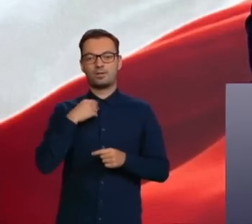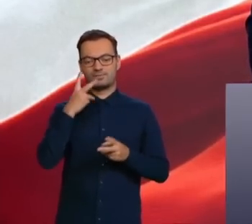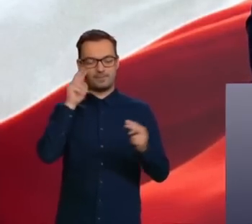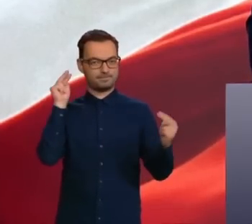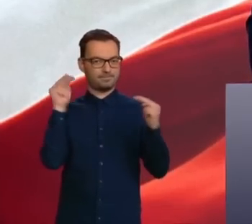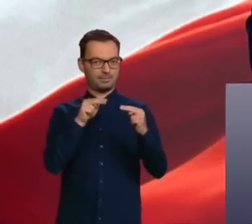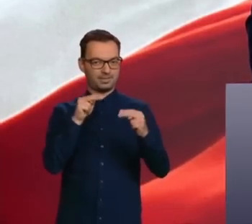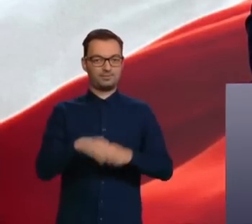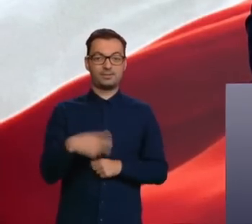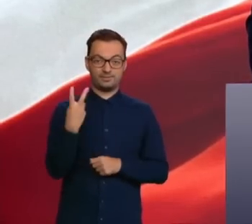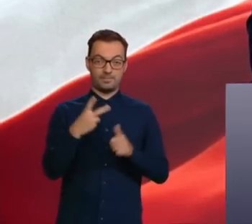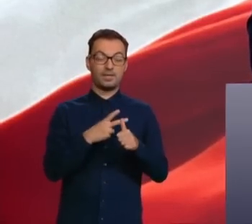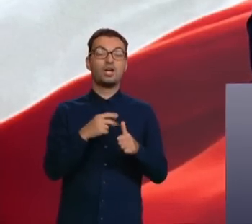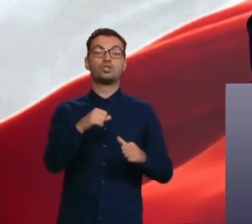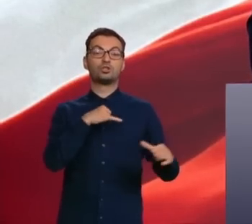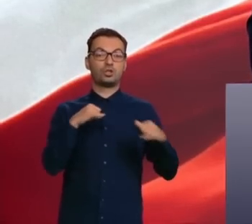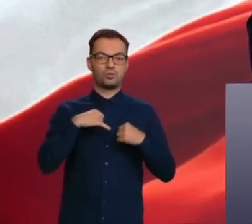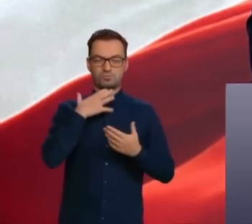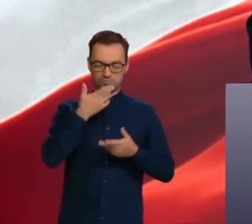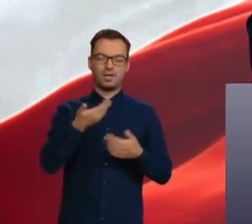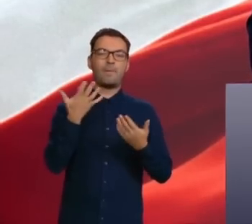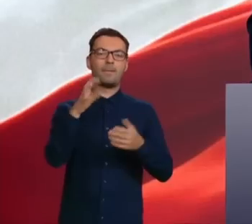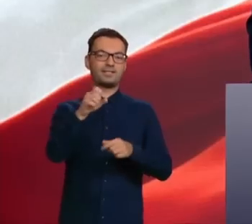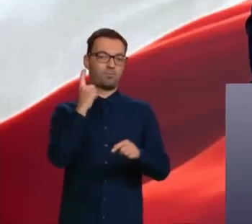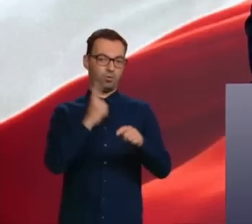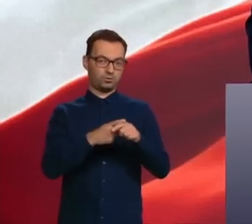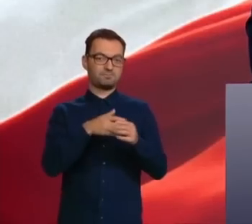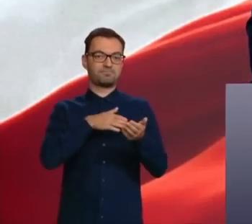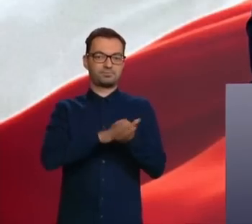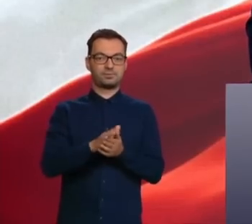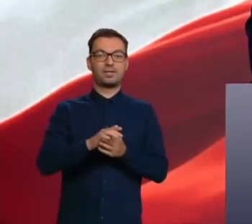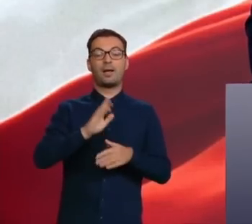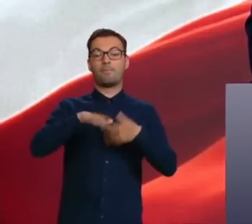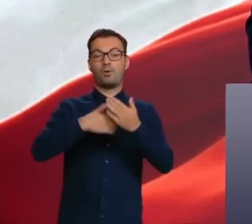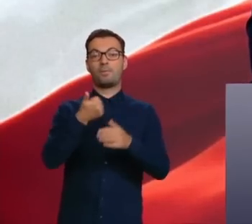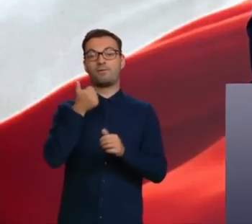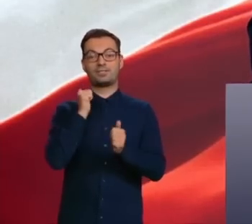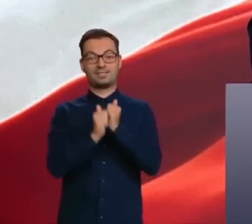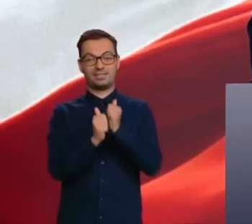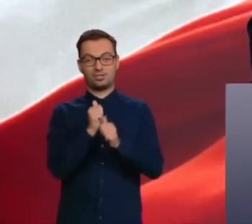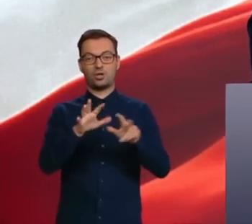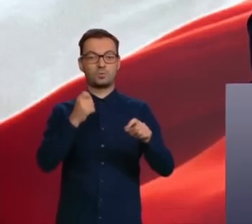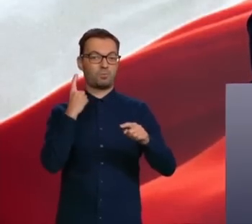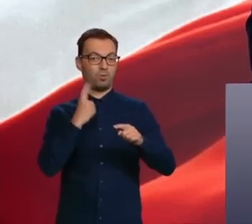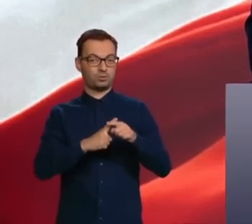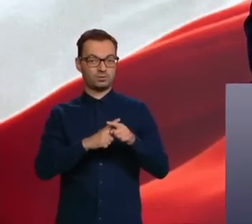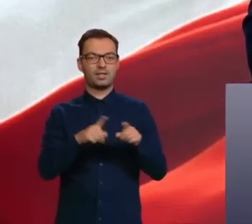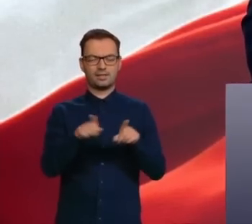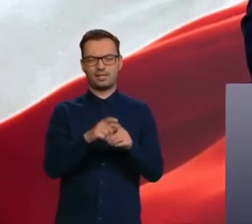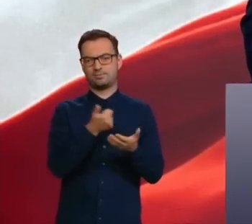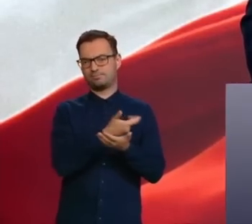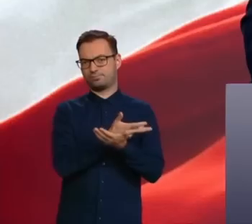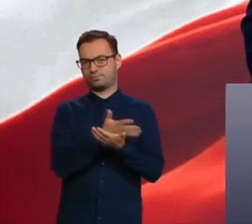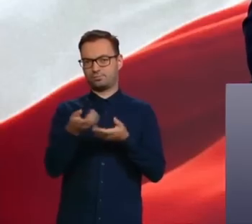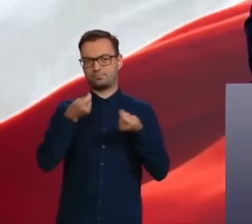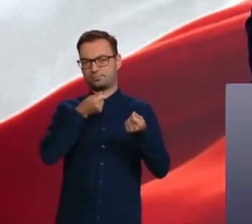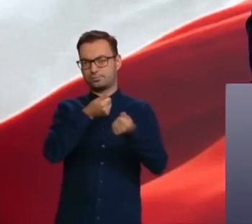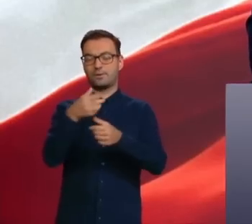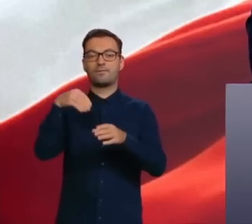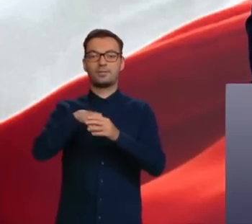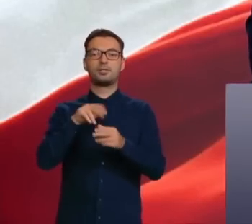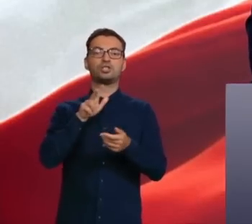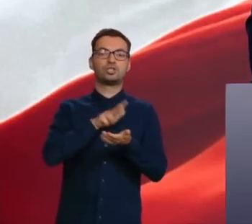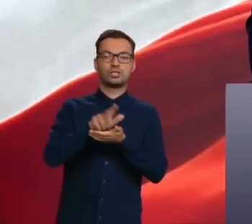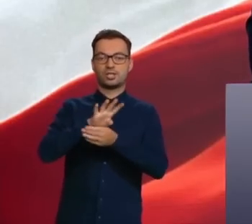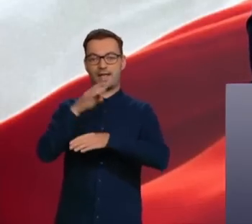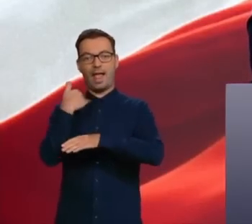Obóz rządzący wprowadził w Polsce 500+, które 1 stycznia przekształcić ma się... I tak nie wierzę politykom, ale... ...innych rozwiązań, w tym 13. jego chociaż